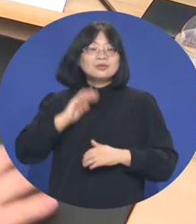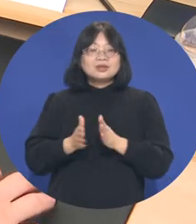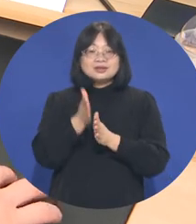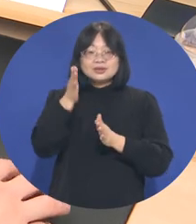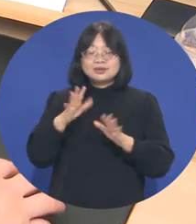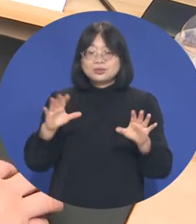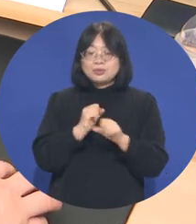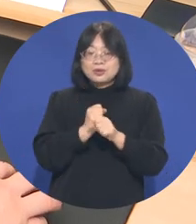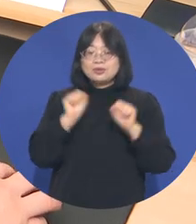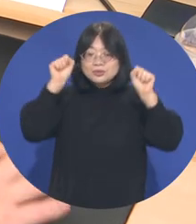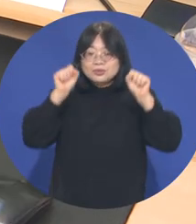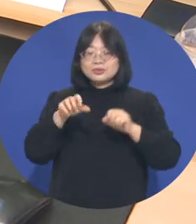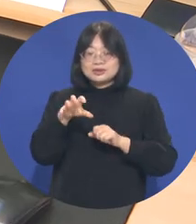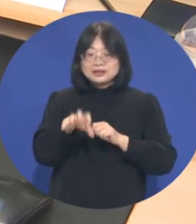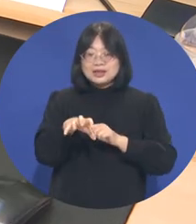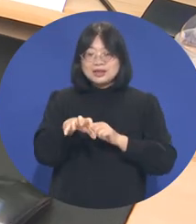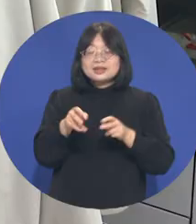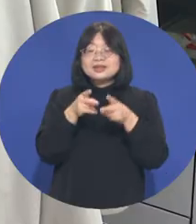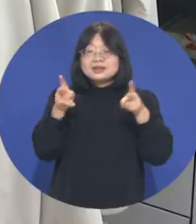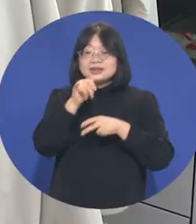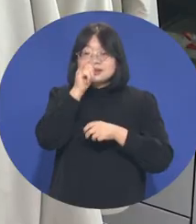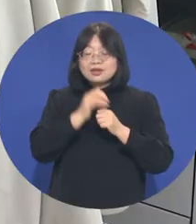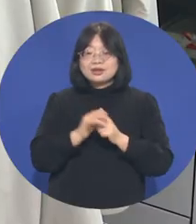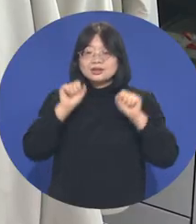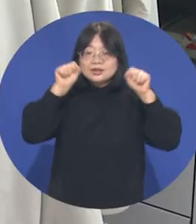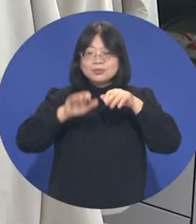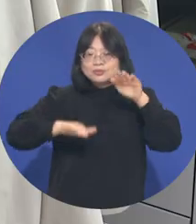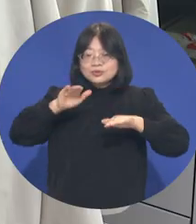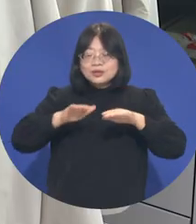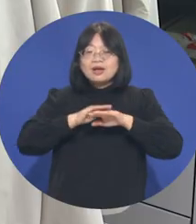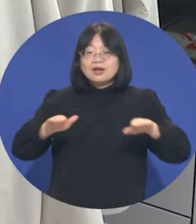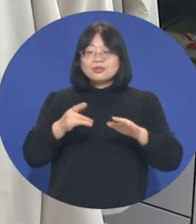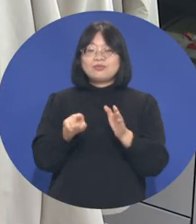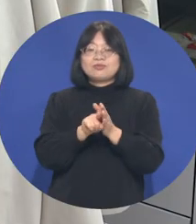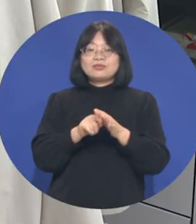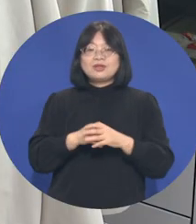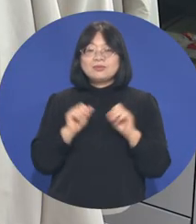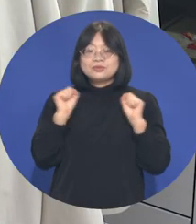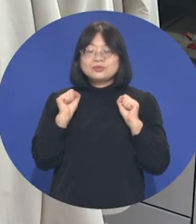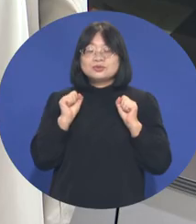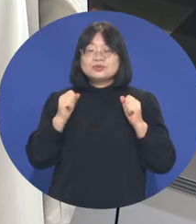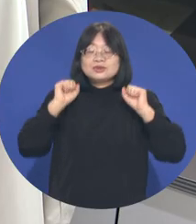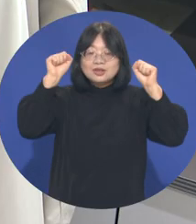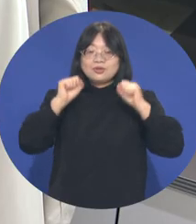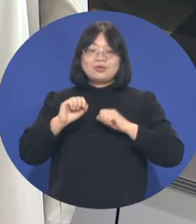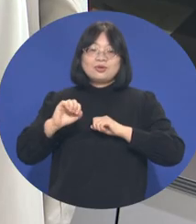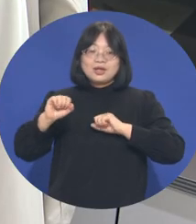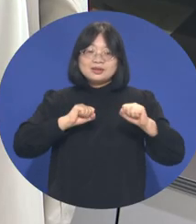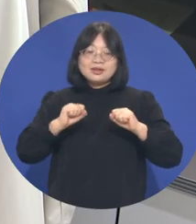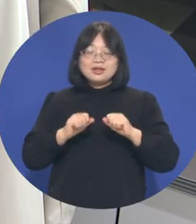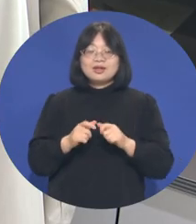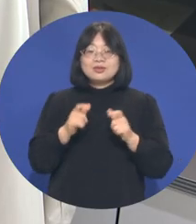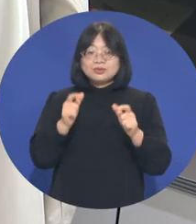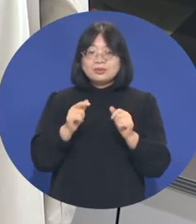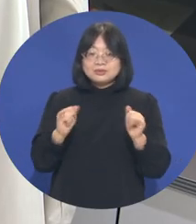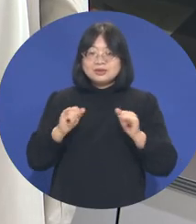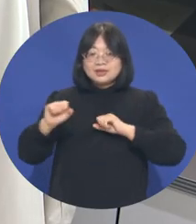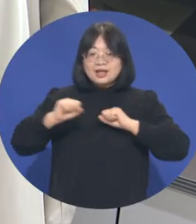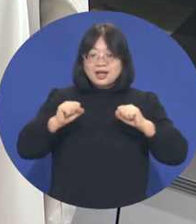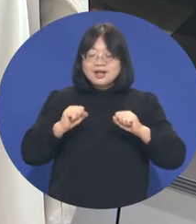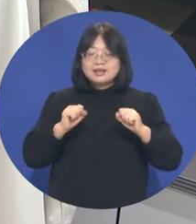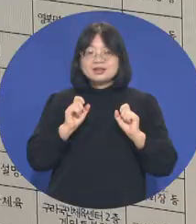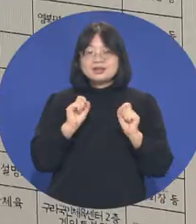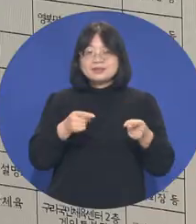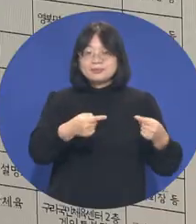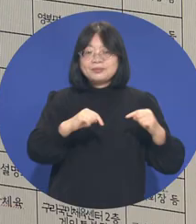의정부시 종합운동장 2층에 위치한 센터는 체육불균형 해소를 위해 북부체육 활성화와 북부도민 체육참여기회